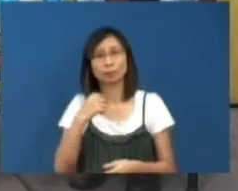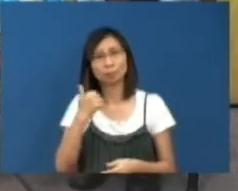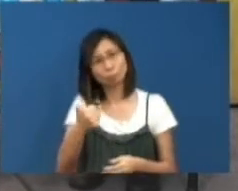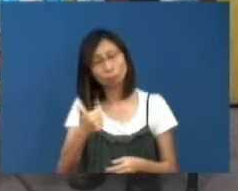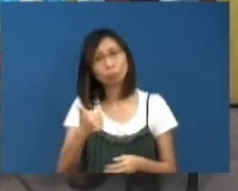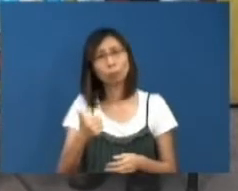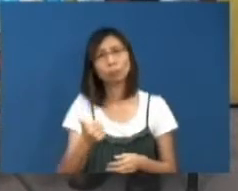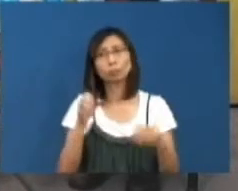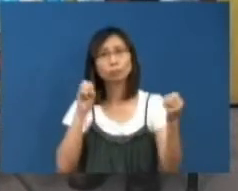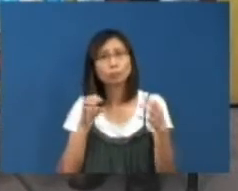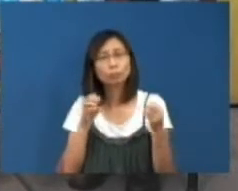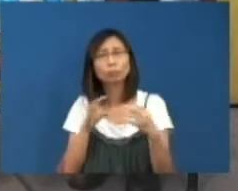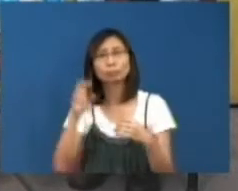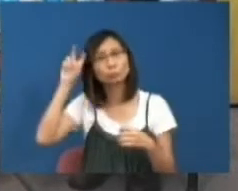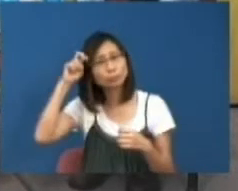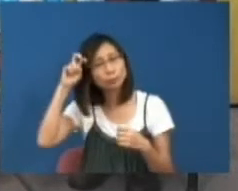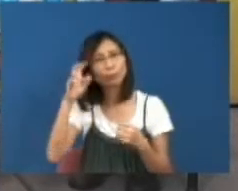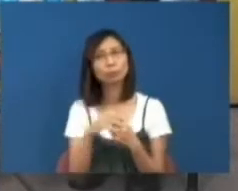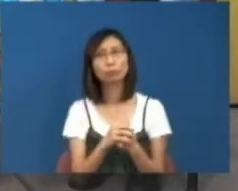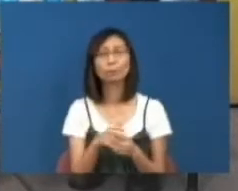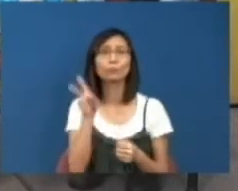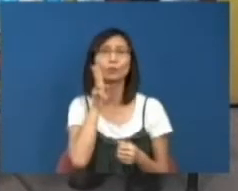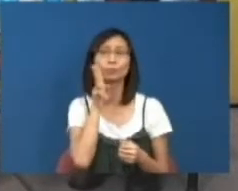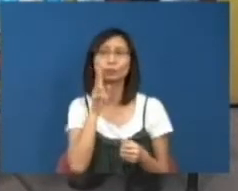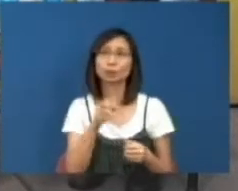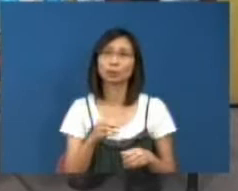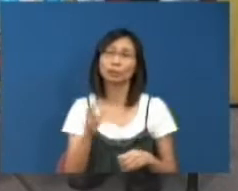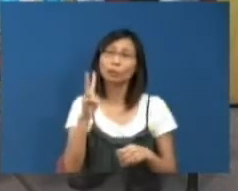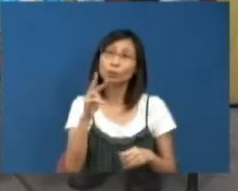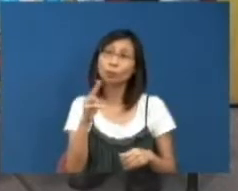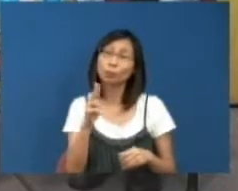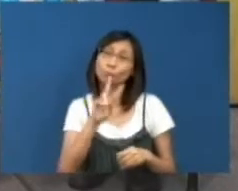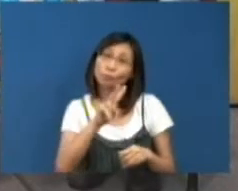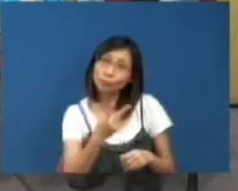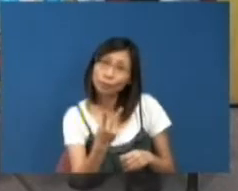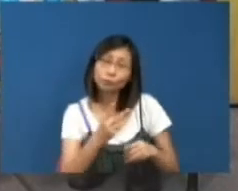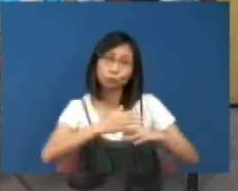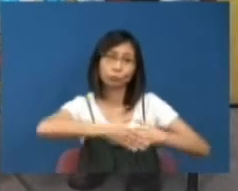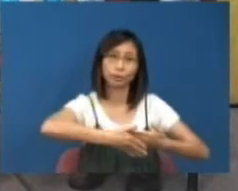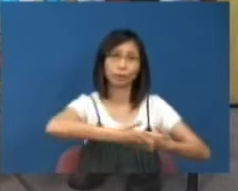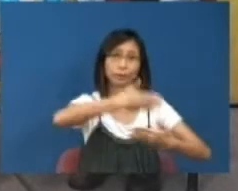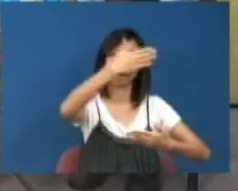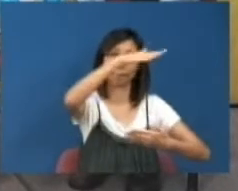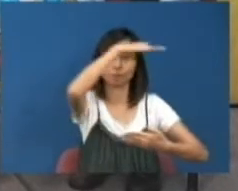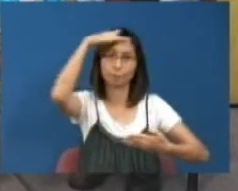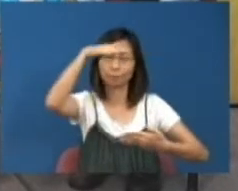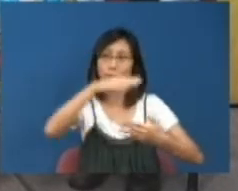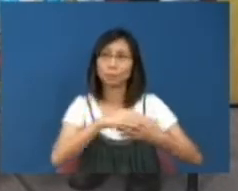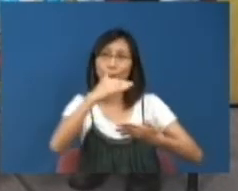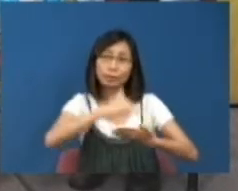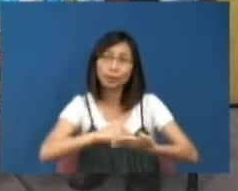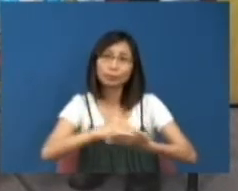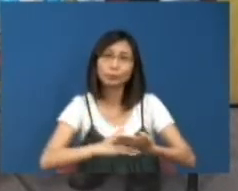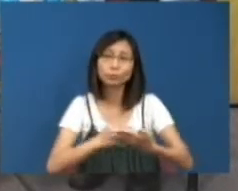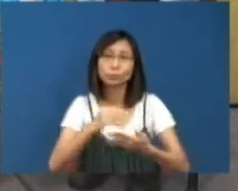咧就譬如你話做個綠色嘅綠化咗嘅天台， 係咯， 咁佢係減少咗熱能嘅吸